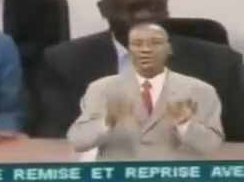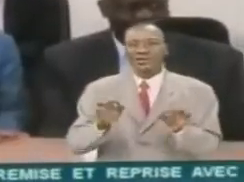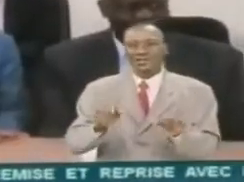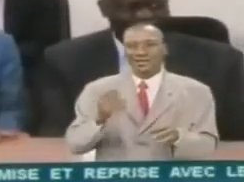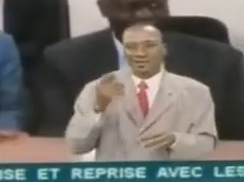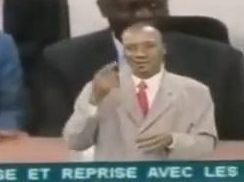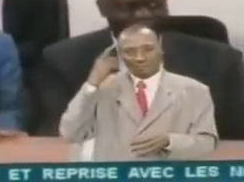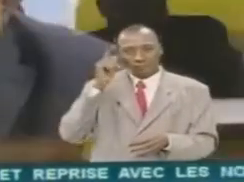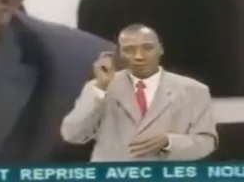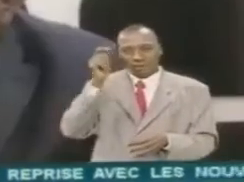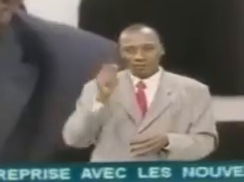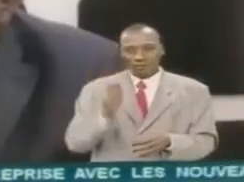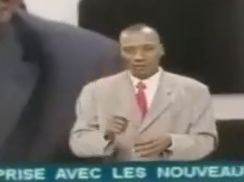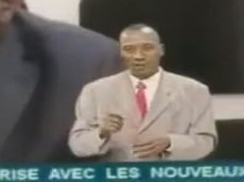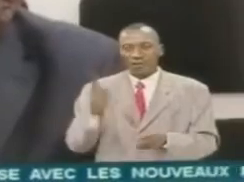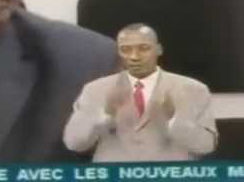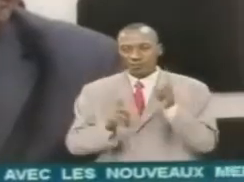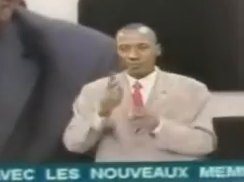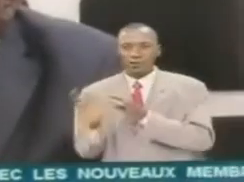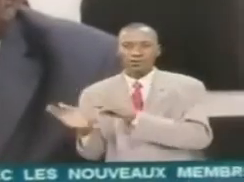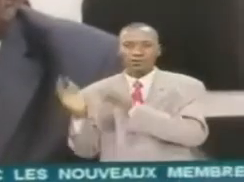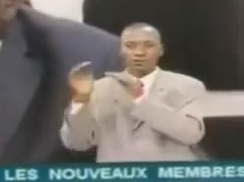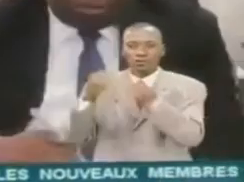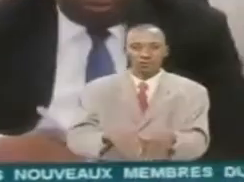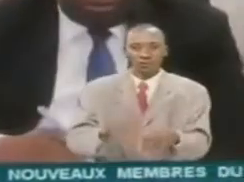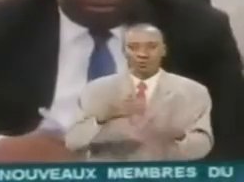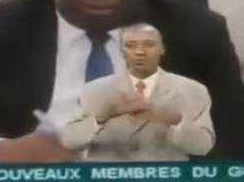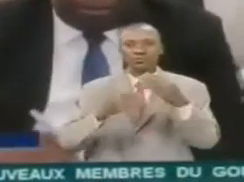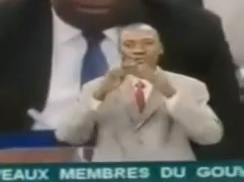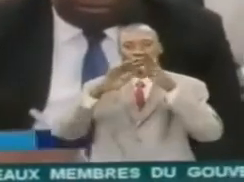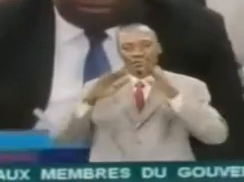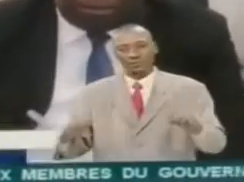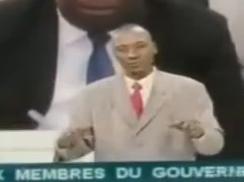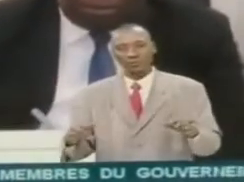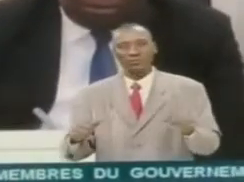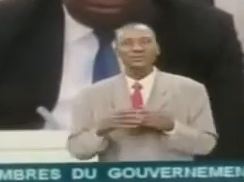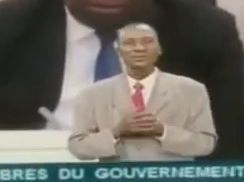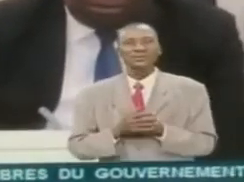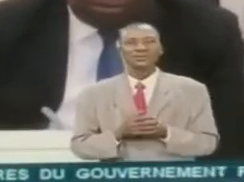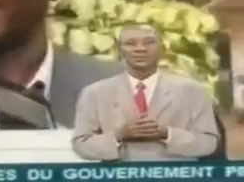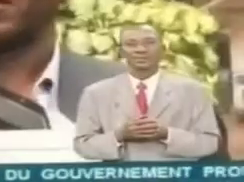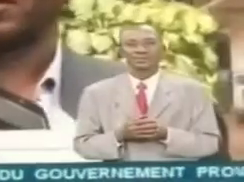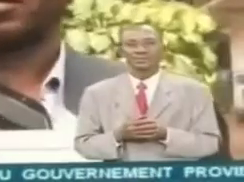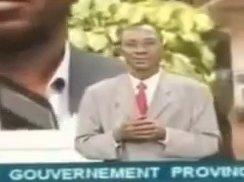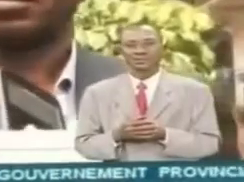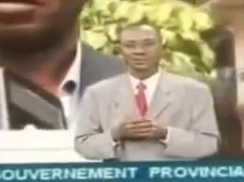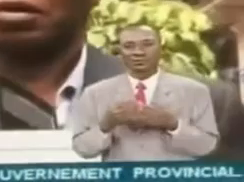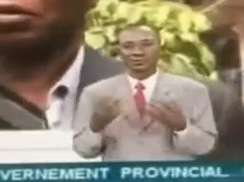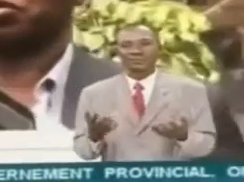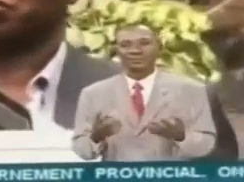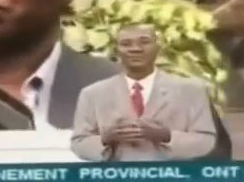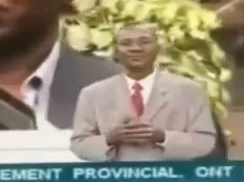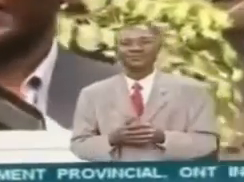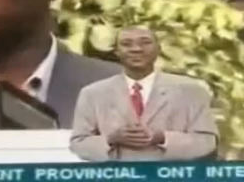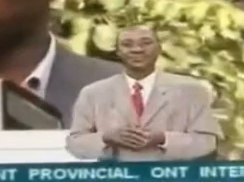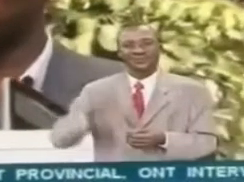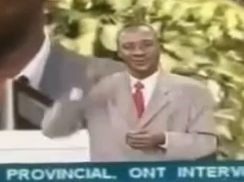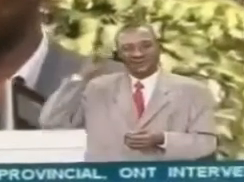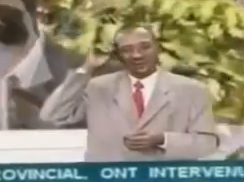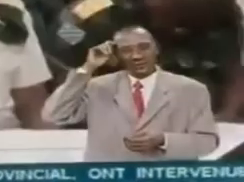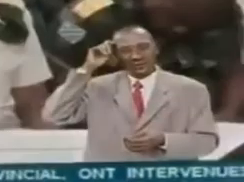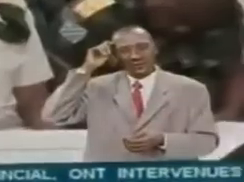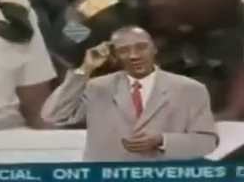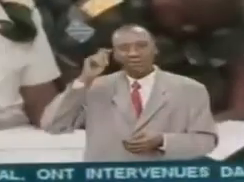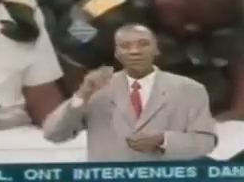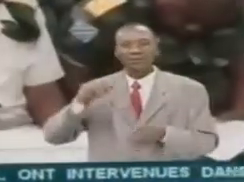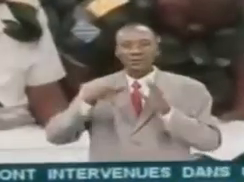et surtout remettre l'État congolais dans ses droits en stoppant l'envahissement des camps militaires par des occupants illégaux. Rappelons que tous les occupants